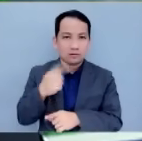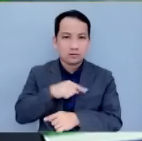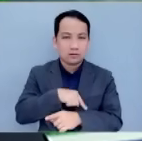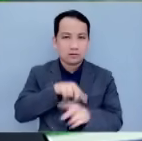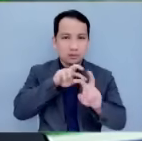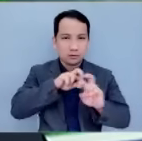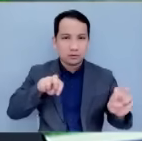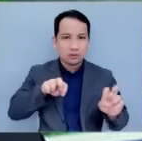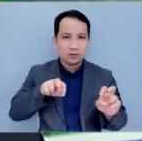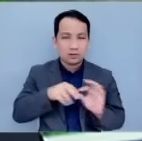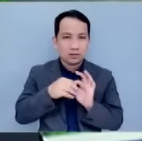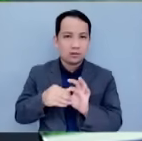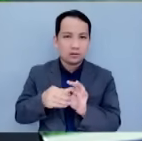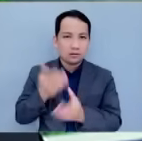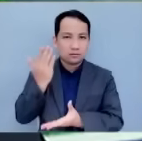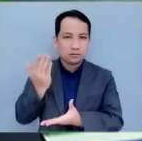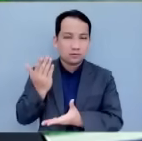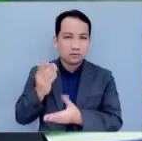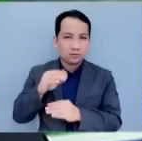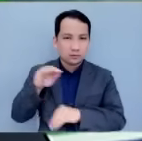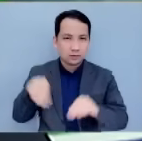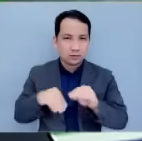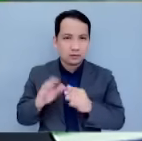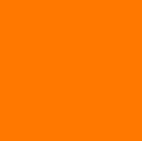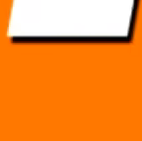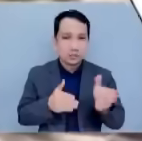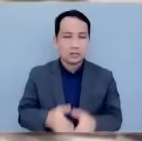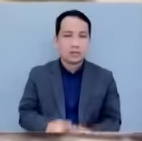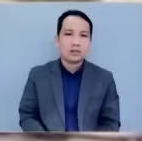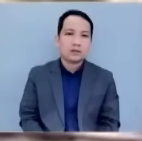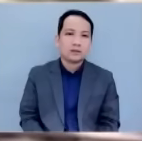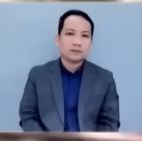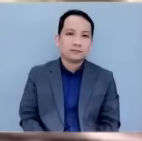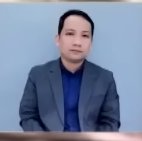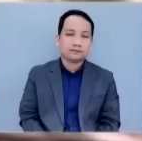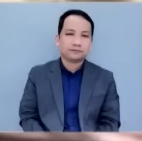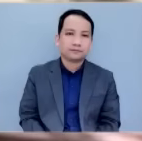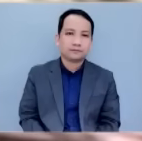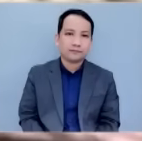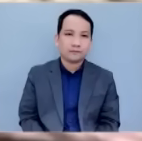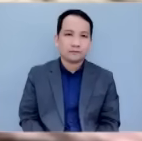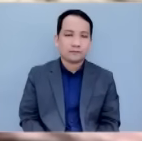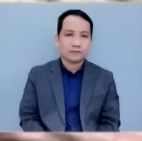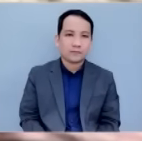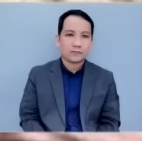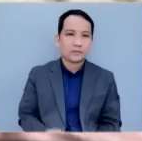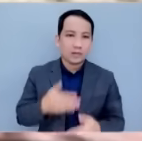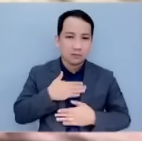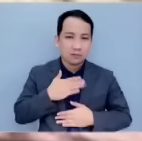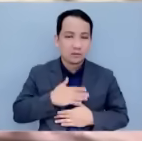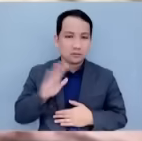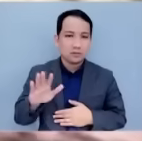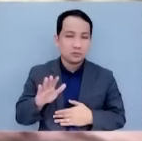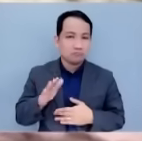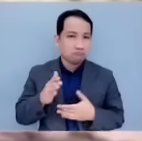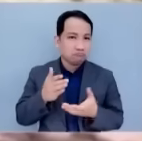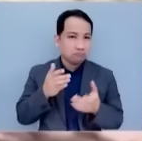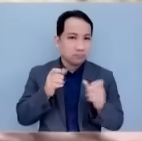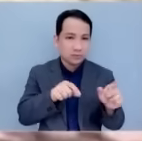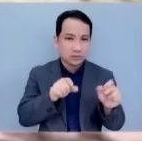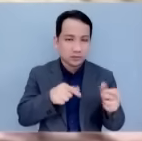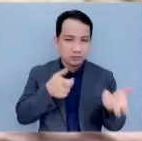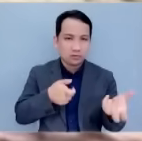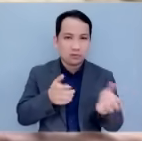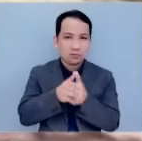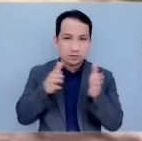what is written in the amendment rules po. Ikinatuwa naman ang ilang gun dealers ahakbang ng PNP. Malaking kulong daw ito